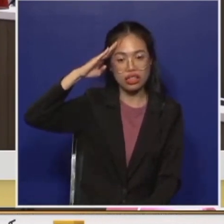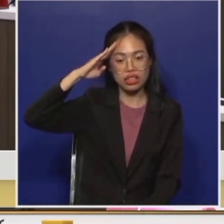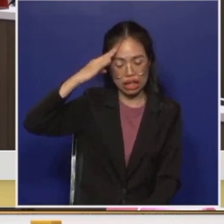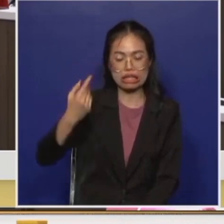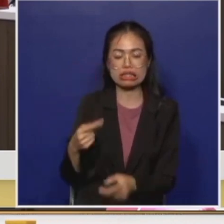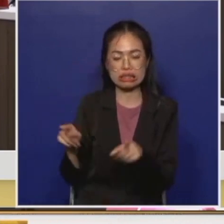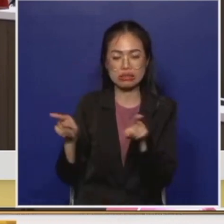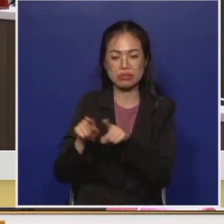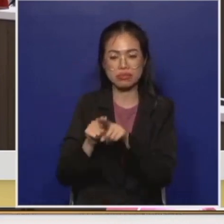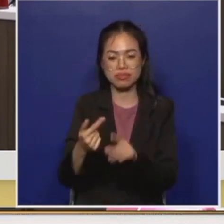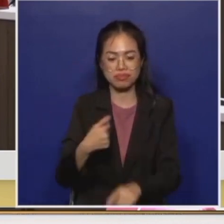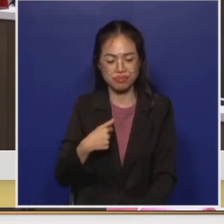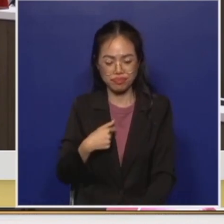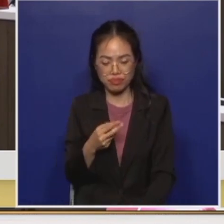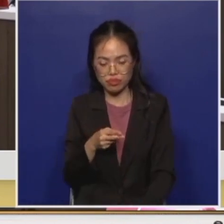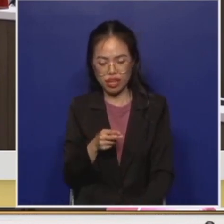ปเป้า และเข้าไปยิงเป้า